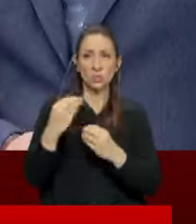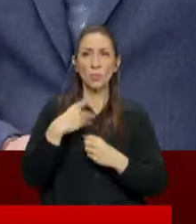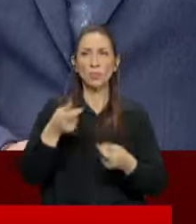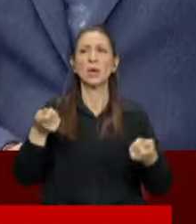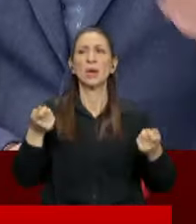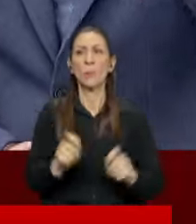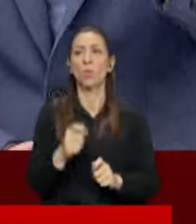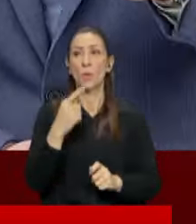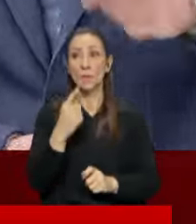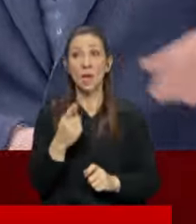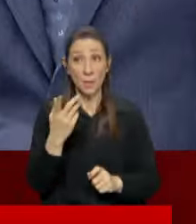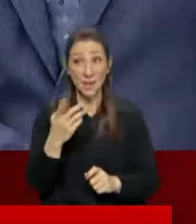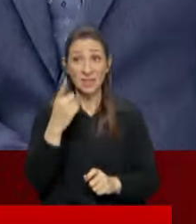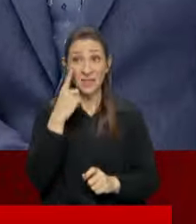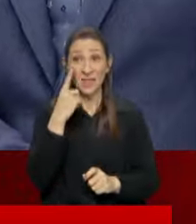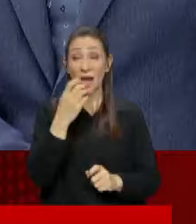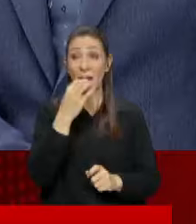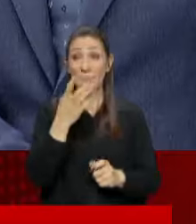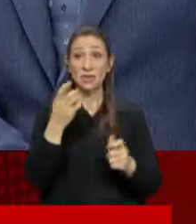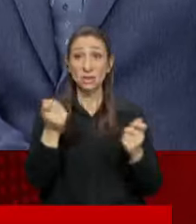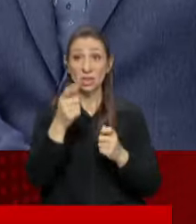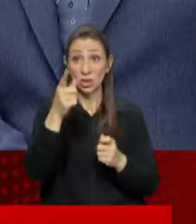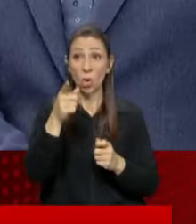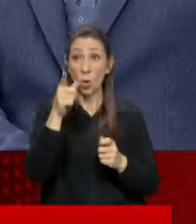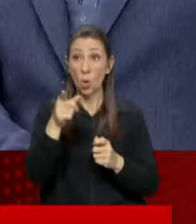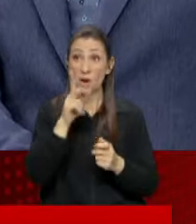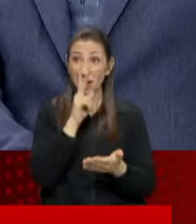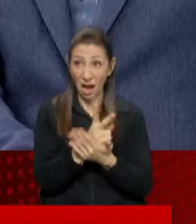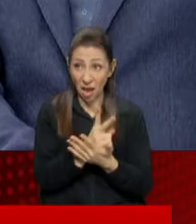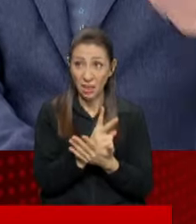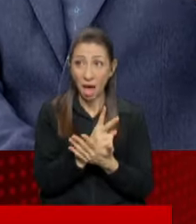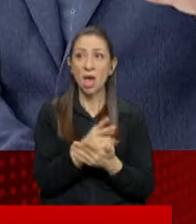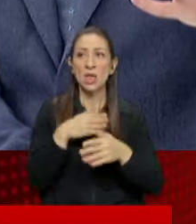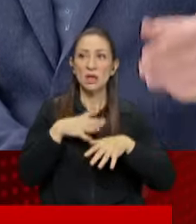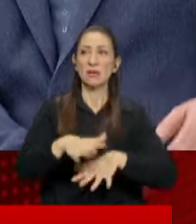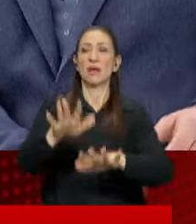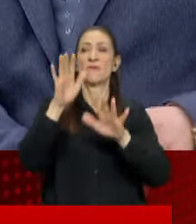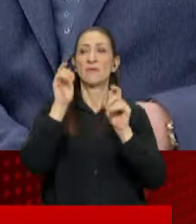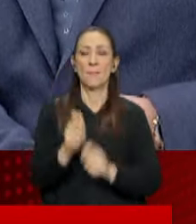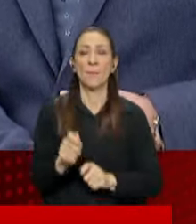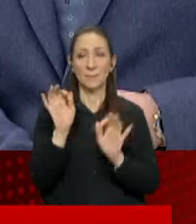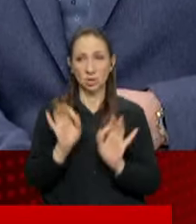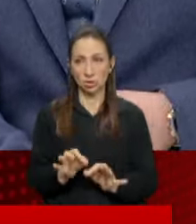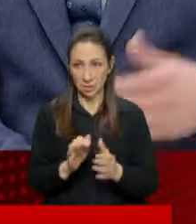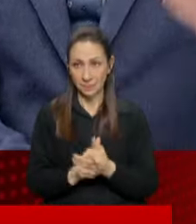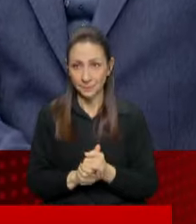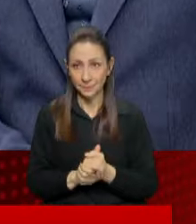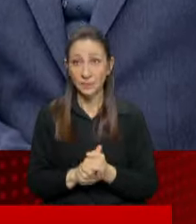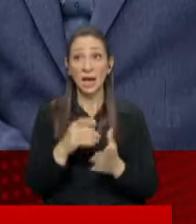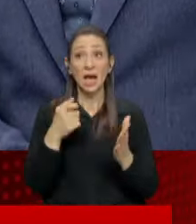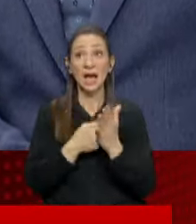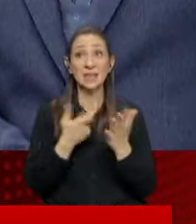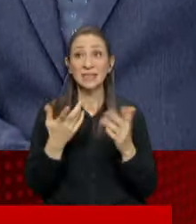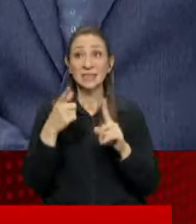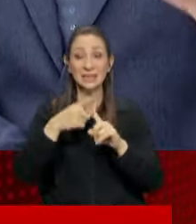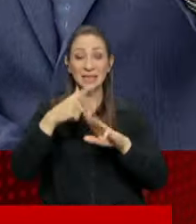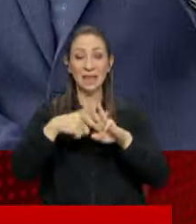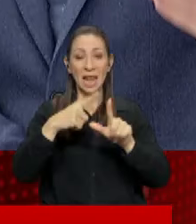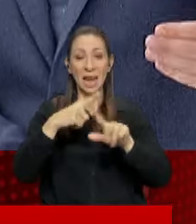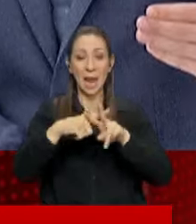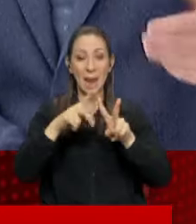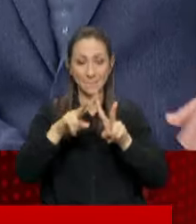bunu kapatıyorum dedi. Ancak devlet haber ajansının çalışanları da onun o kararına tepki gösterdi. Protesto gösterileri düzenledi. Adı da Telam.